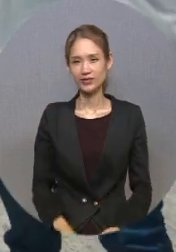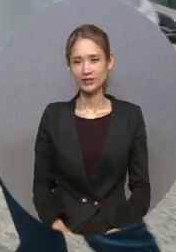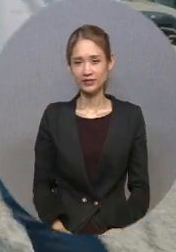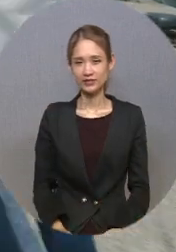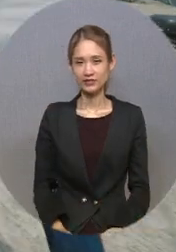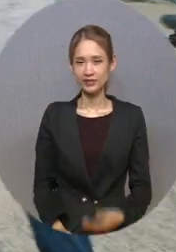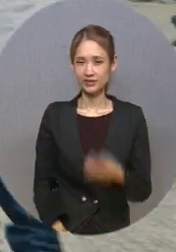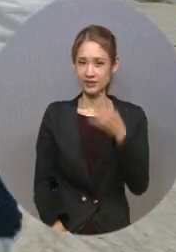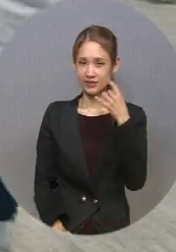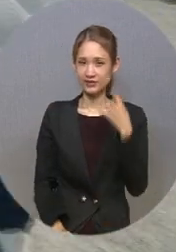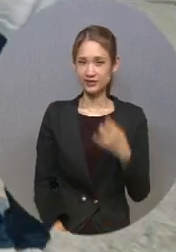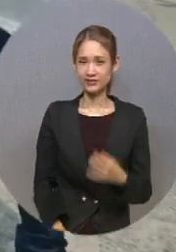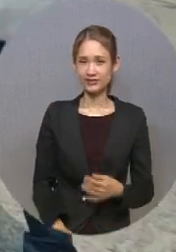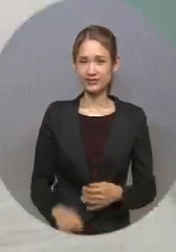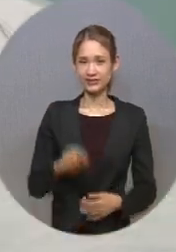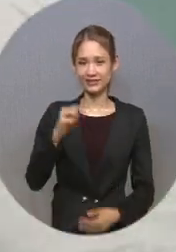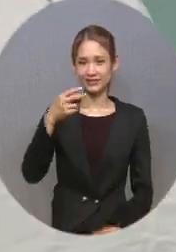멸치를